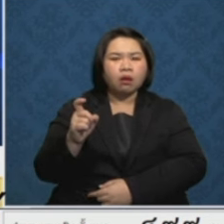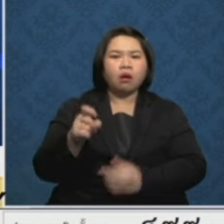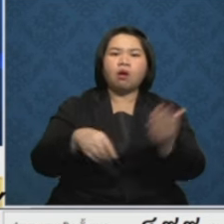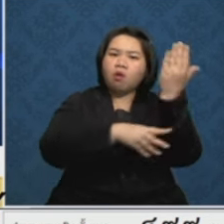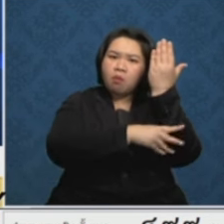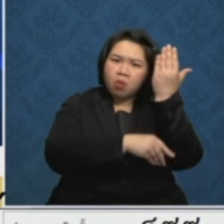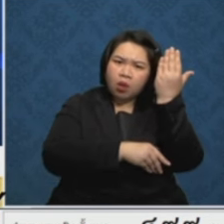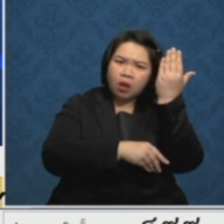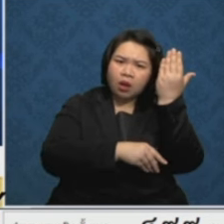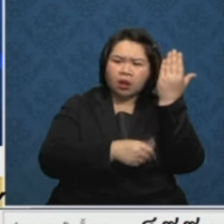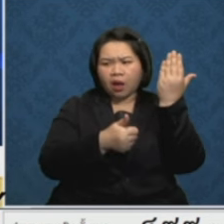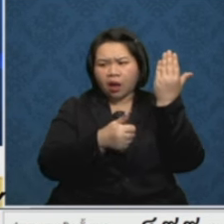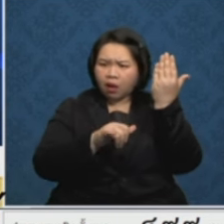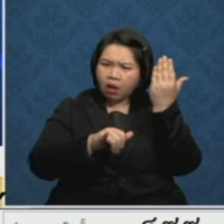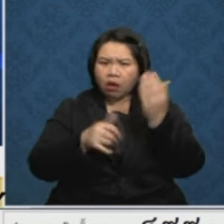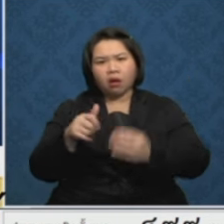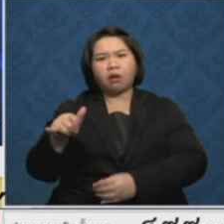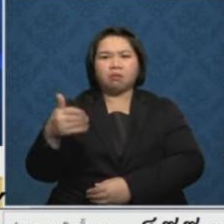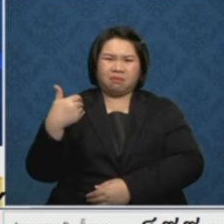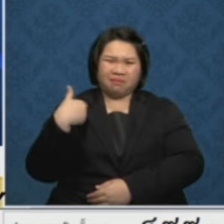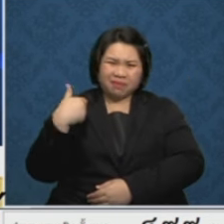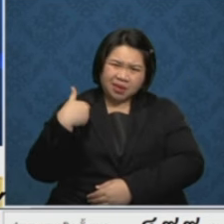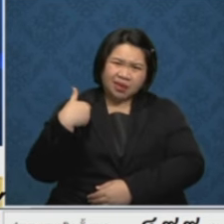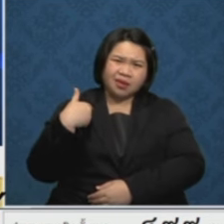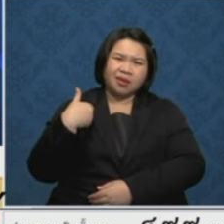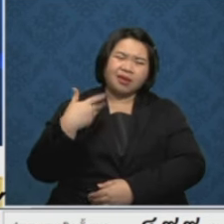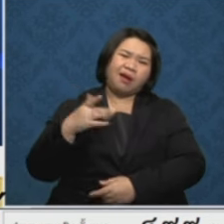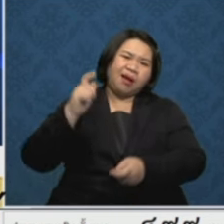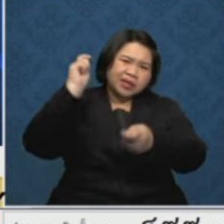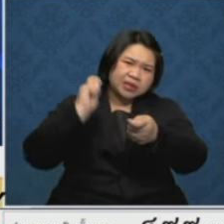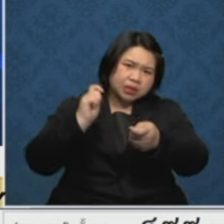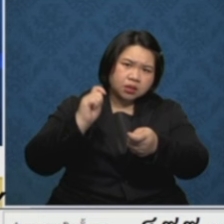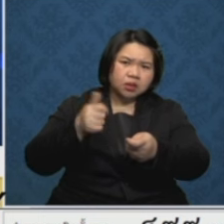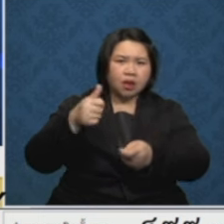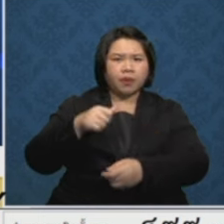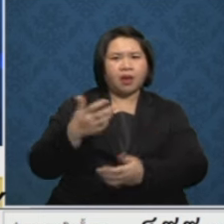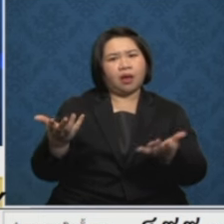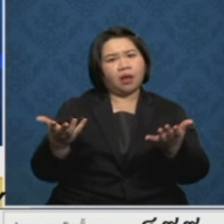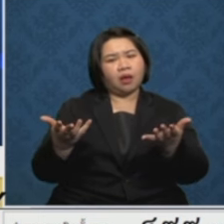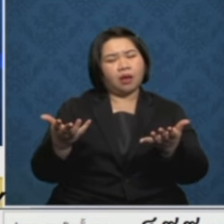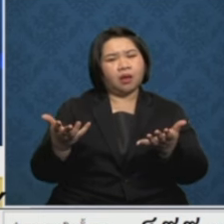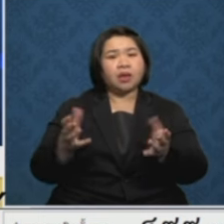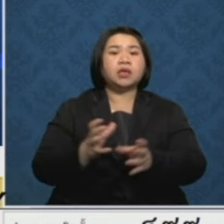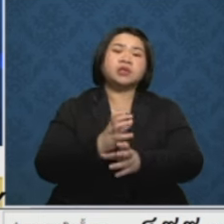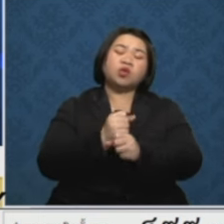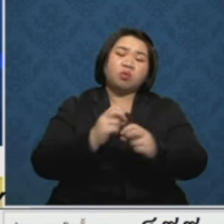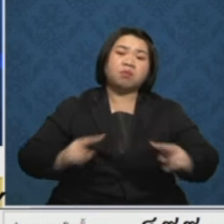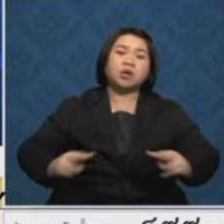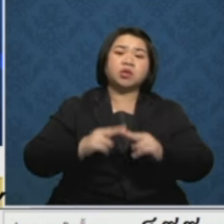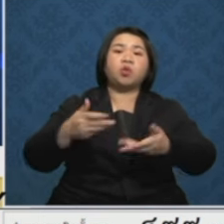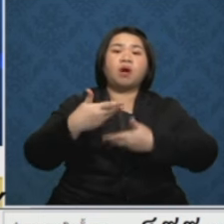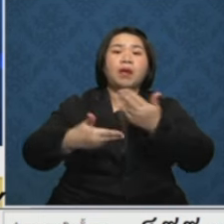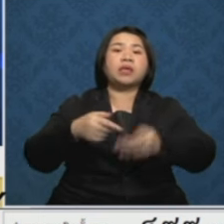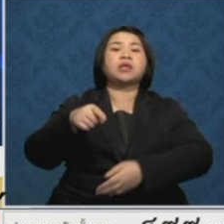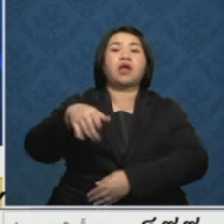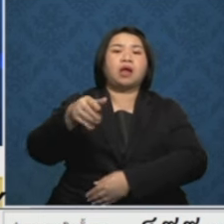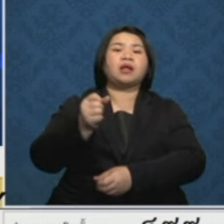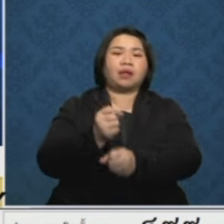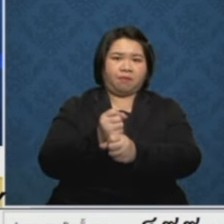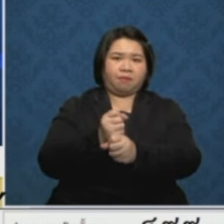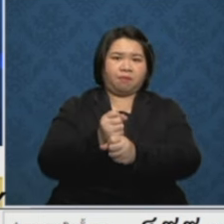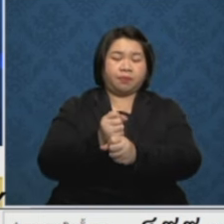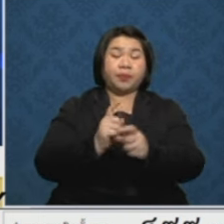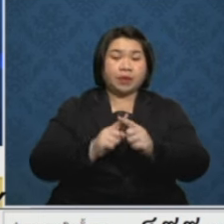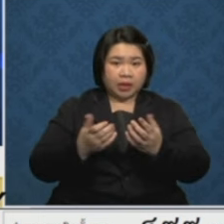ไม่ได้วันนี้ปุ๋ยได้ข้าวแมลงยังไม่รู้เอายังไงสุดท้ายเตะกลับไปที่กระทรวงพาณิชย์ให้เป็นกระทรวงพาณิชย์เป็นคนไปทำมา